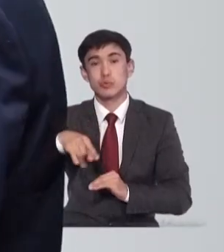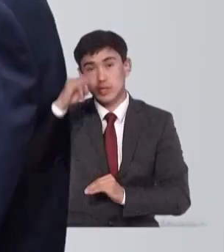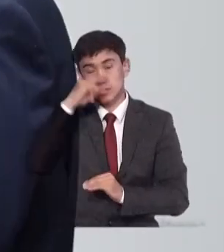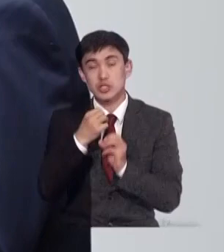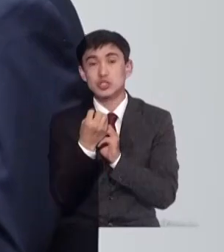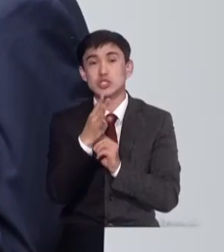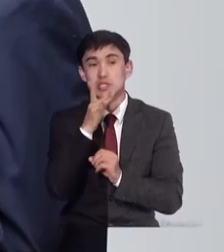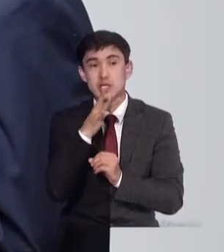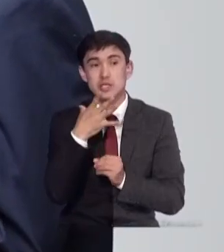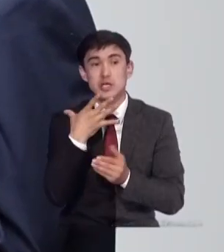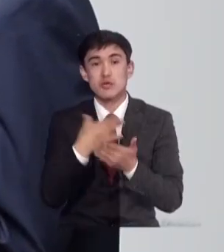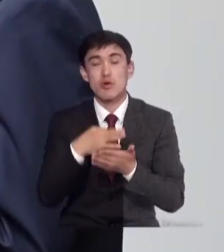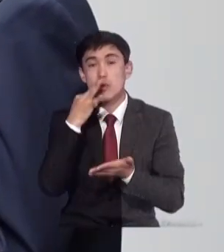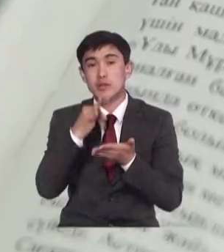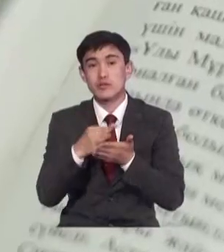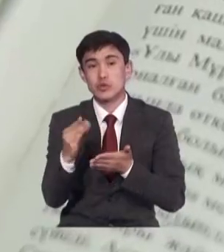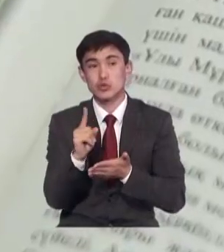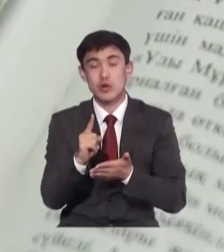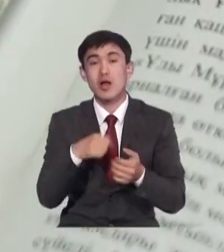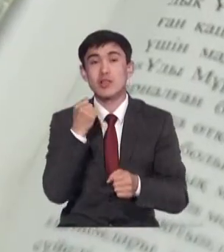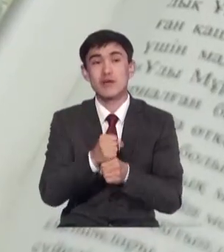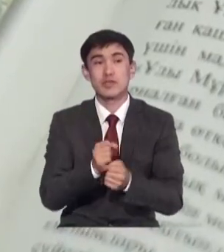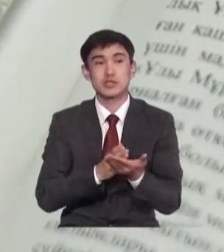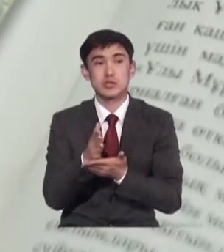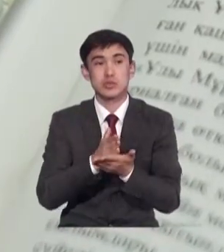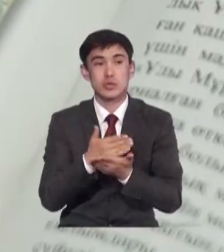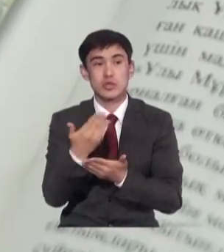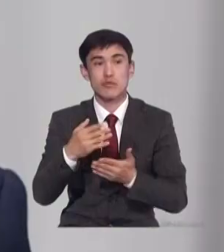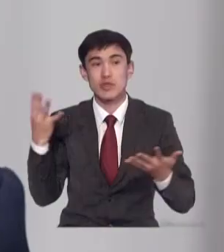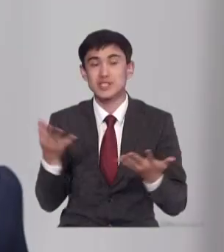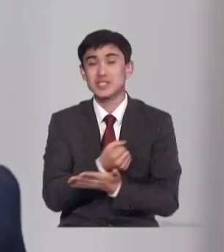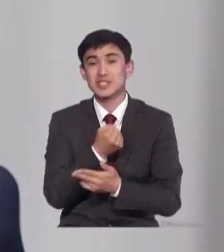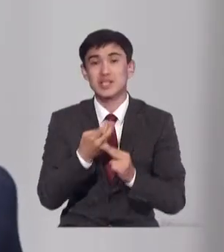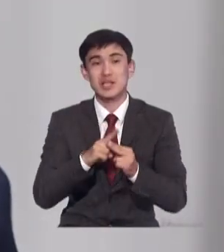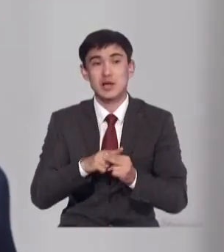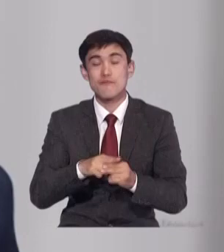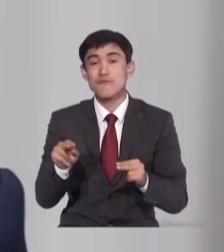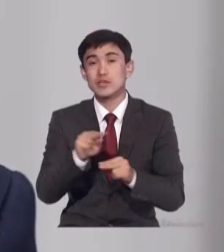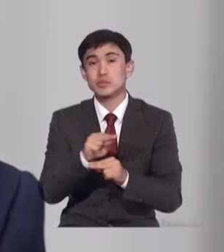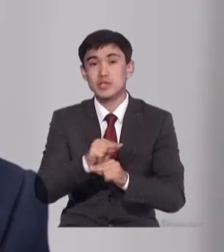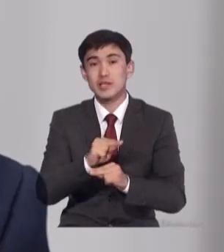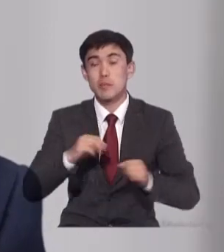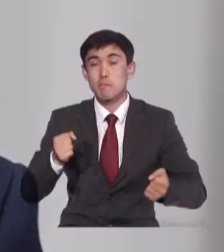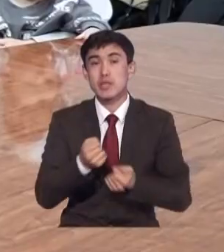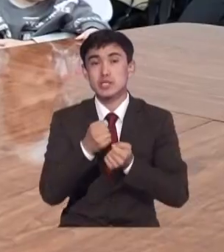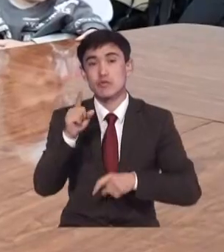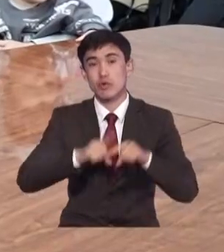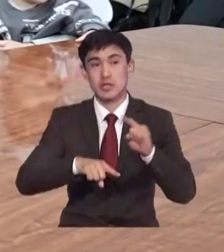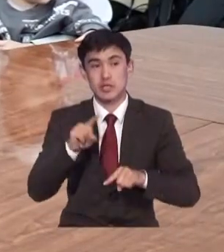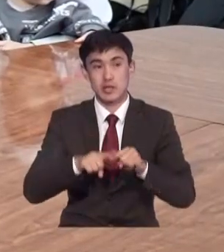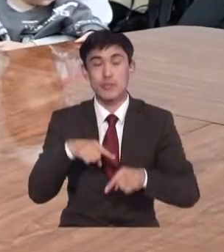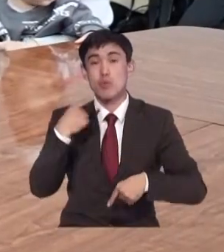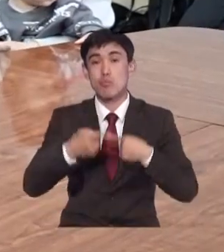14-летний школьник в своем интервью отметил, что главной заслугой его достижений стало воспитание и поддержка его родителей.